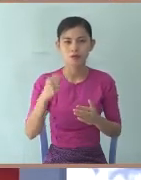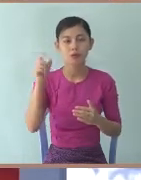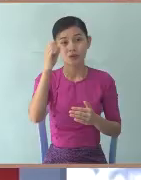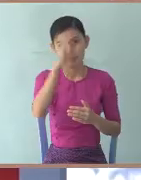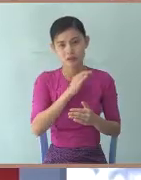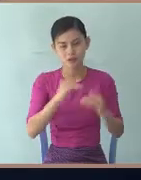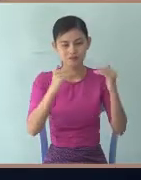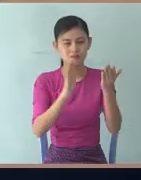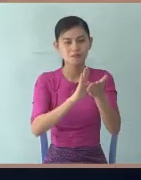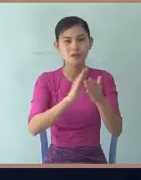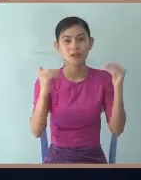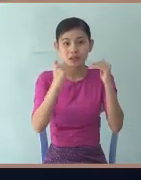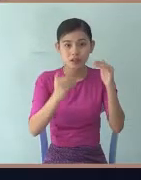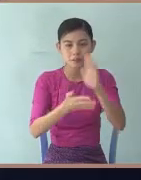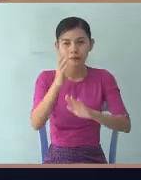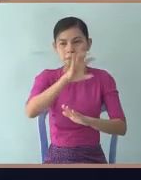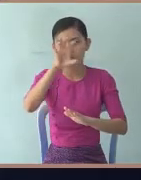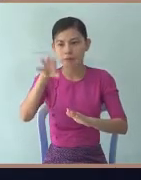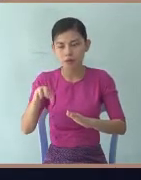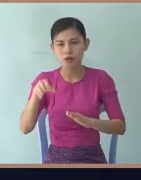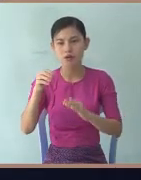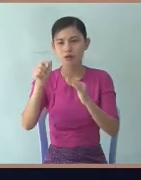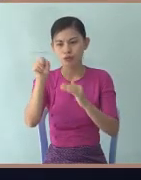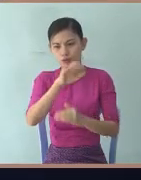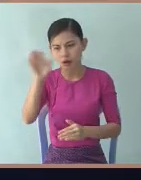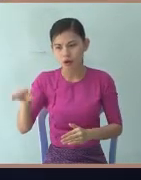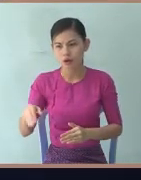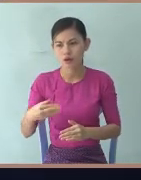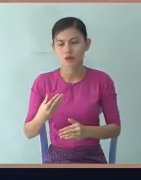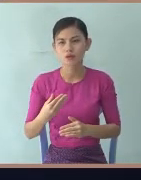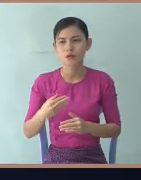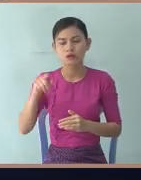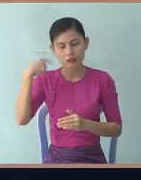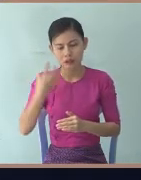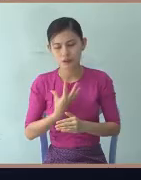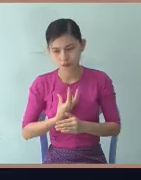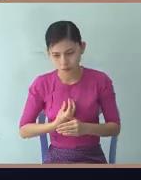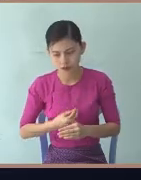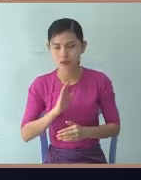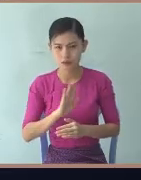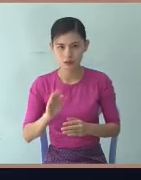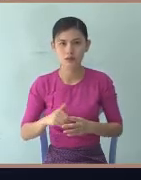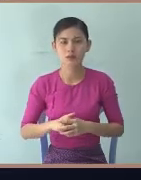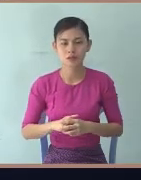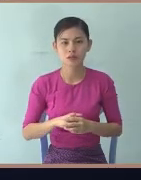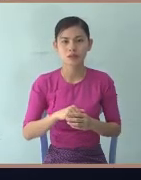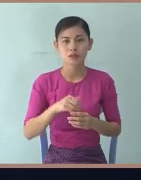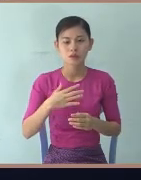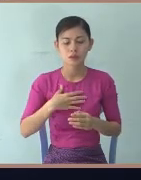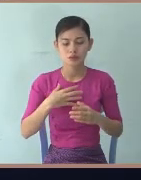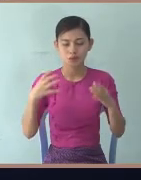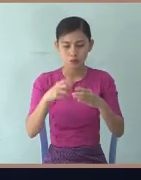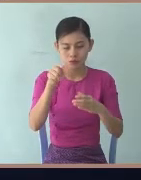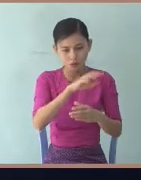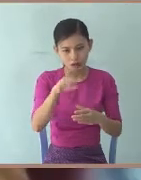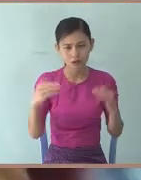ဆုံးဒီနေ့ဒီလိုပဲစစ်ပေးရှောင်းပြည်သူတွေအားလုံးကိုစာနာနားလဲပါတယ်အားလုံးကိုစစ်တီတင်ခြင်းပါတယ်ကျွန်တော်အန်နဒီအနေနဲ့ကလည်းငင်းင